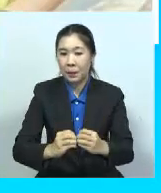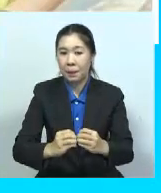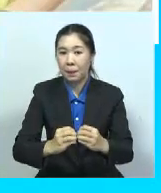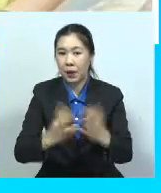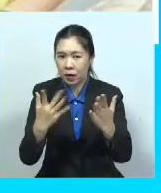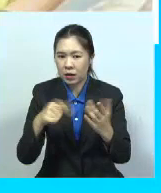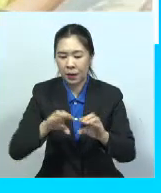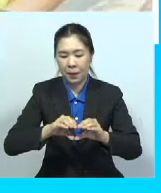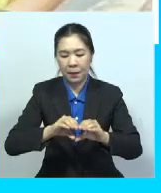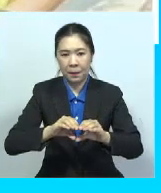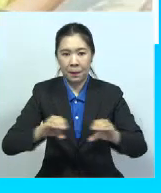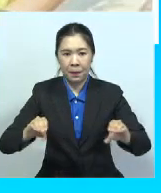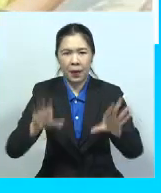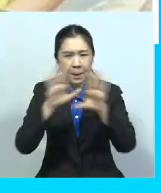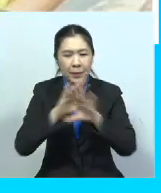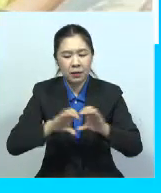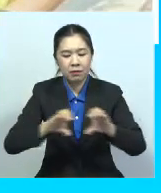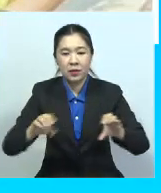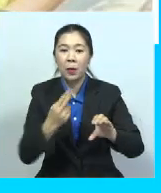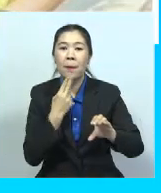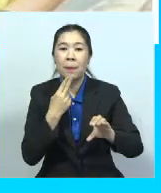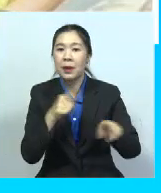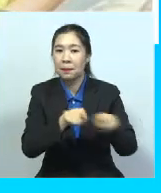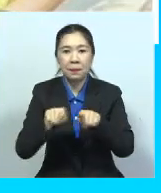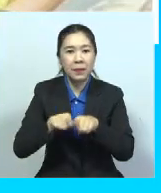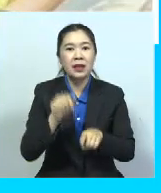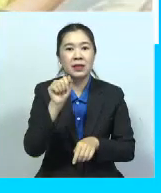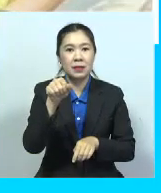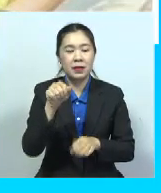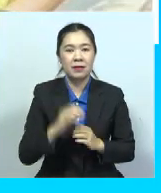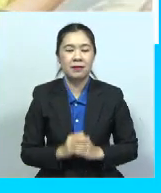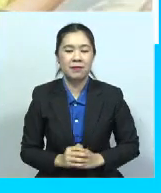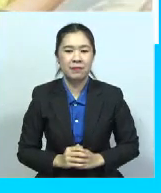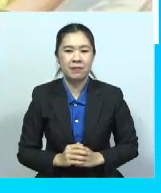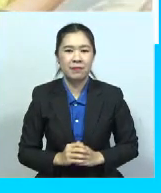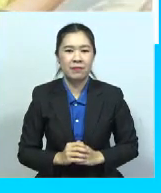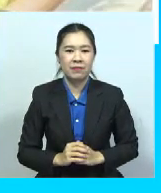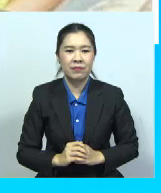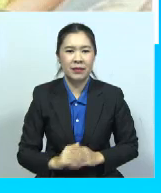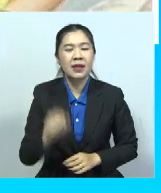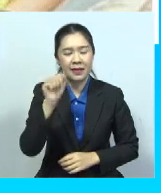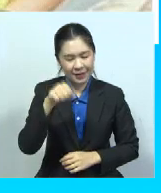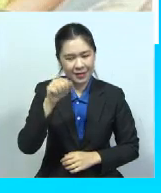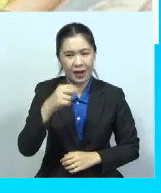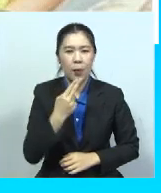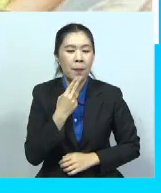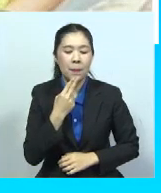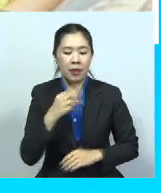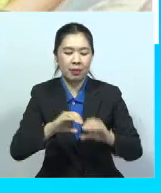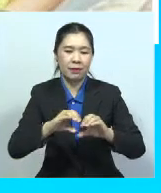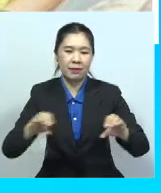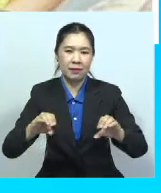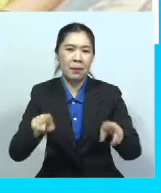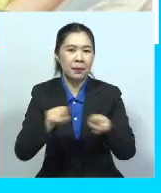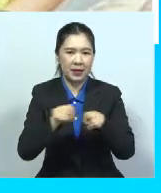จะใช้ลักษณะของตัวจุดระเบิดที่เป็นคล้ายๆ power bank เหมือนกันเลยใช่ไหมคะทั้ง5จุดเนี่ย ใช่ค่ะเป็น power bank เหมือนกันหมดเลยค่ะทั้ง